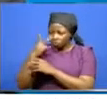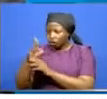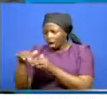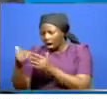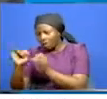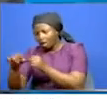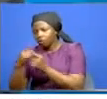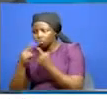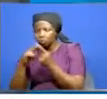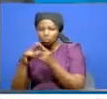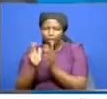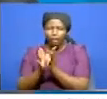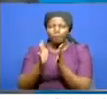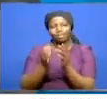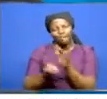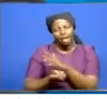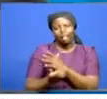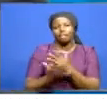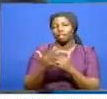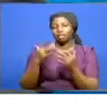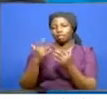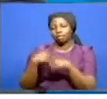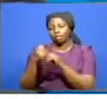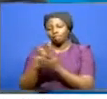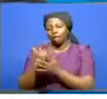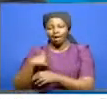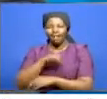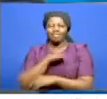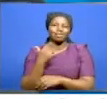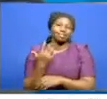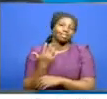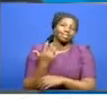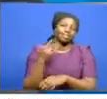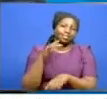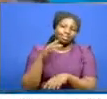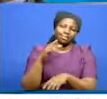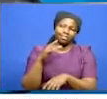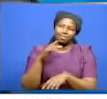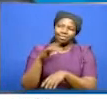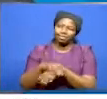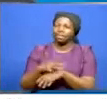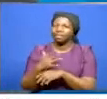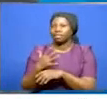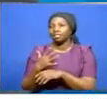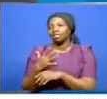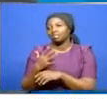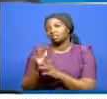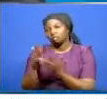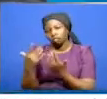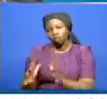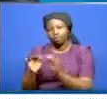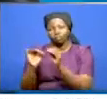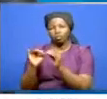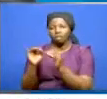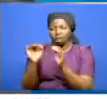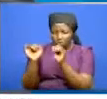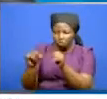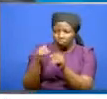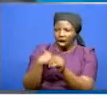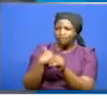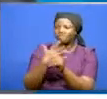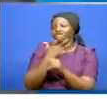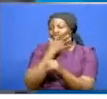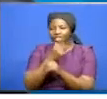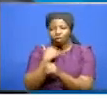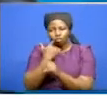kwa wananchi na tuwaeleze, ndio pia tusiingie mahali mbaya. Unaona, unaweza kuwa na baba ndiye kiongozi wa familia. Na unaona baba anataka kuingia